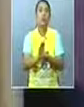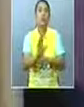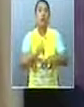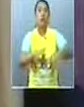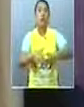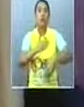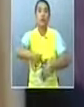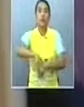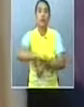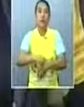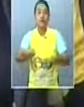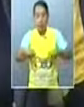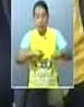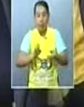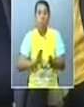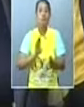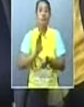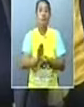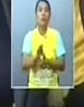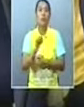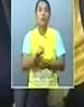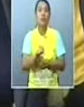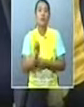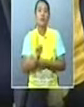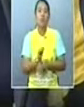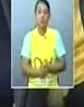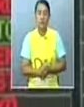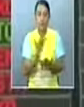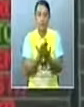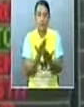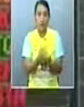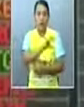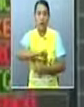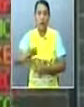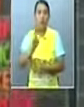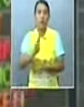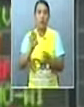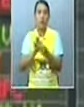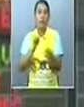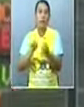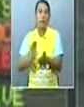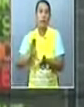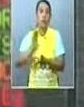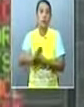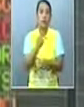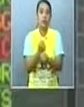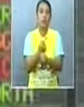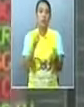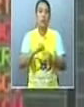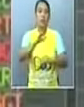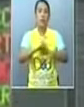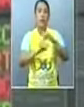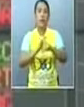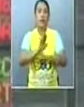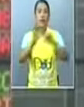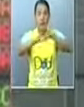นะคะทั้งในรูปแบบของการนำเอาเม็ดเงินไปใช้ในการลงทุนการก่อสร้างต่างๆของโครงการภาครัฐซึ่